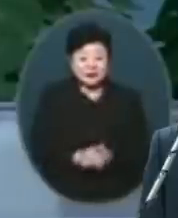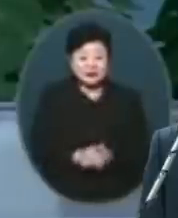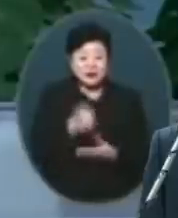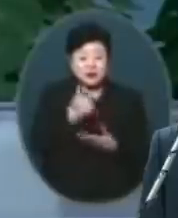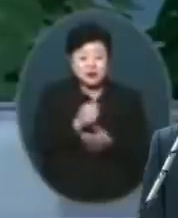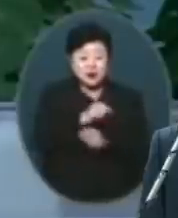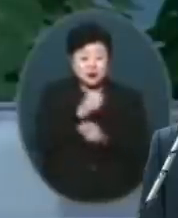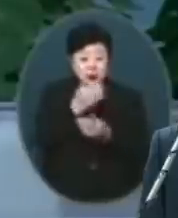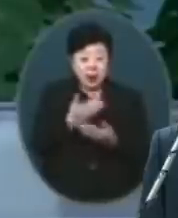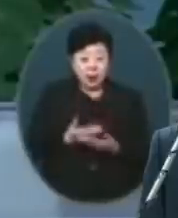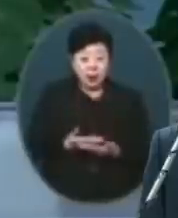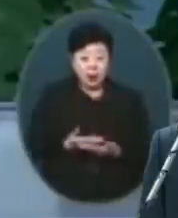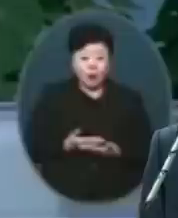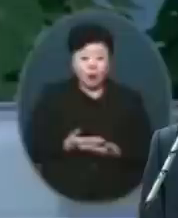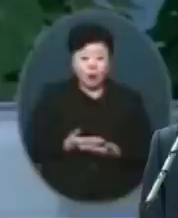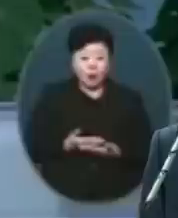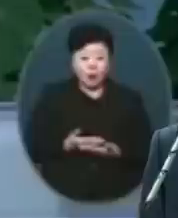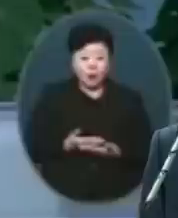죄사함을 받습니다.